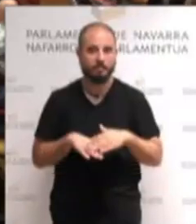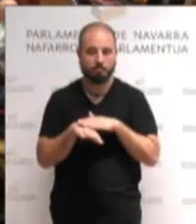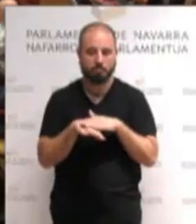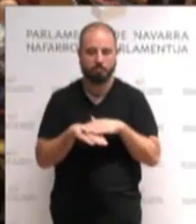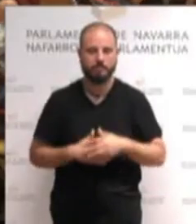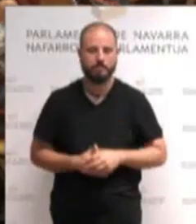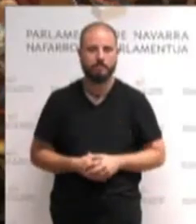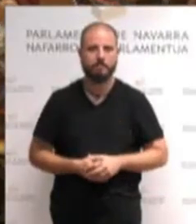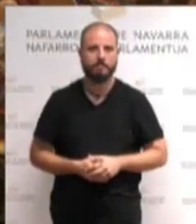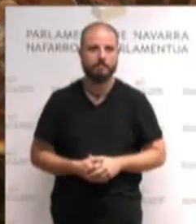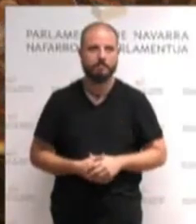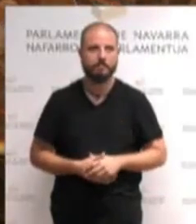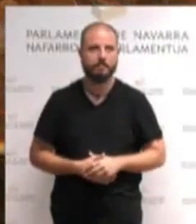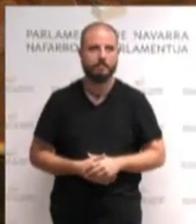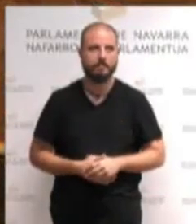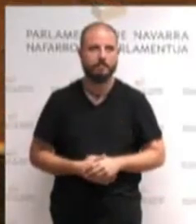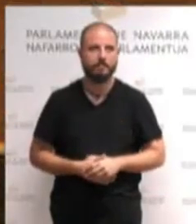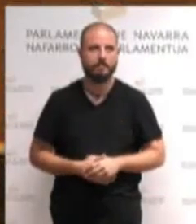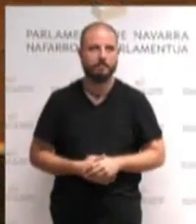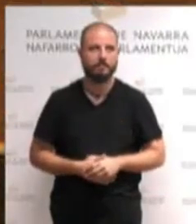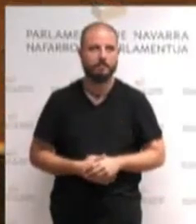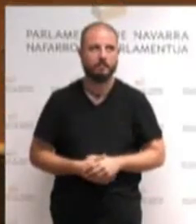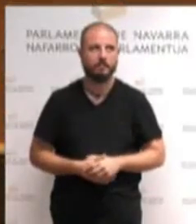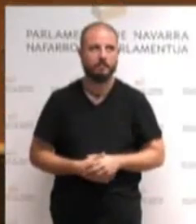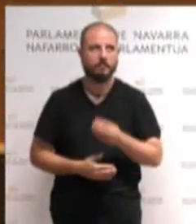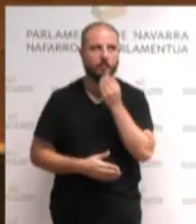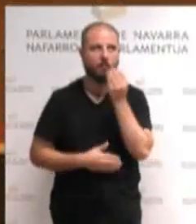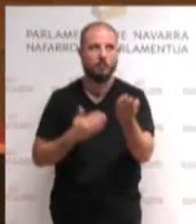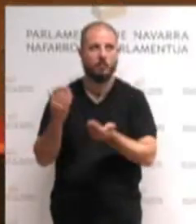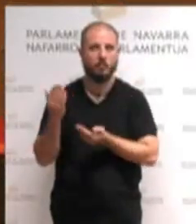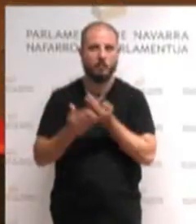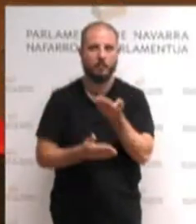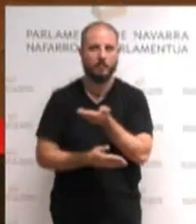Eguno guztioi, iaia eguerdion guztioi.